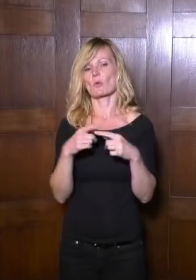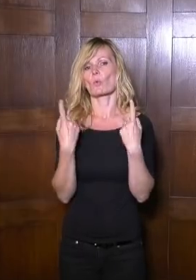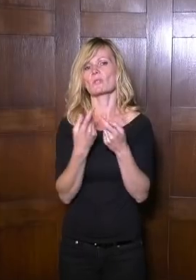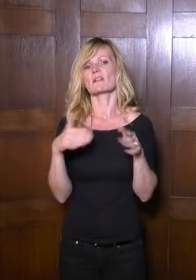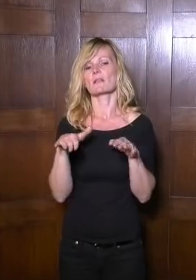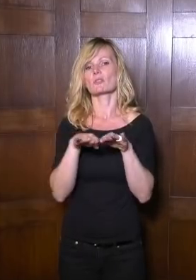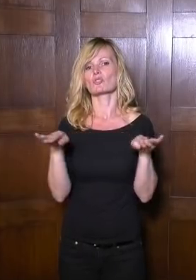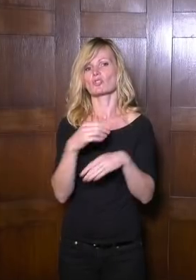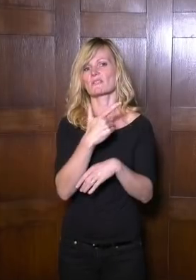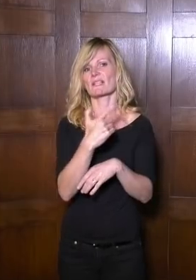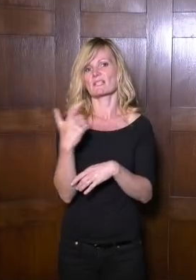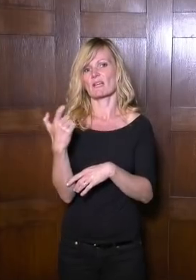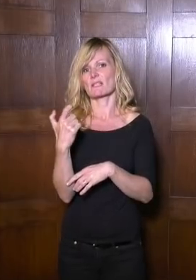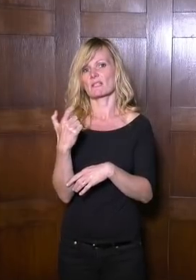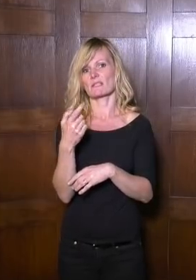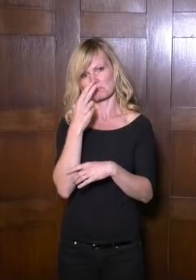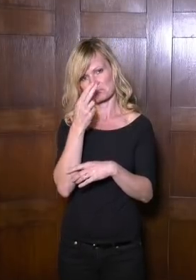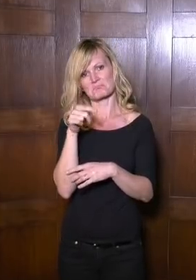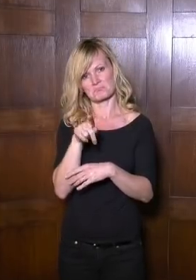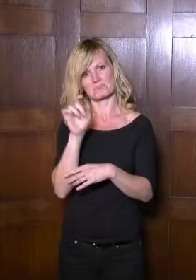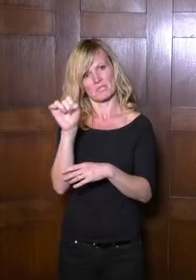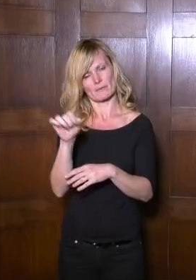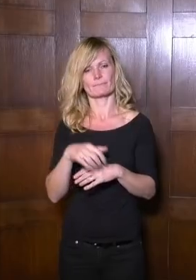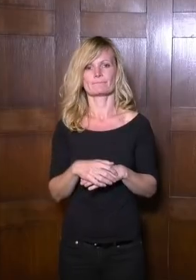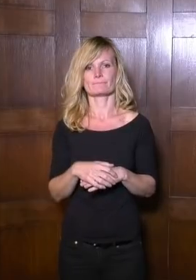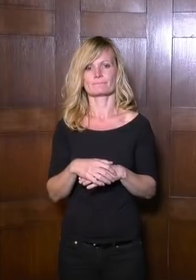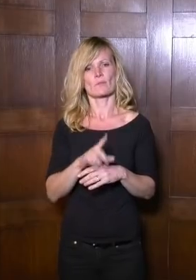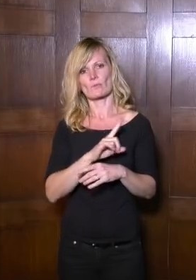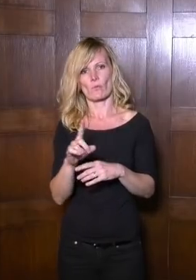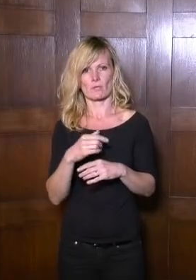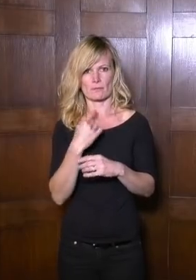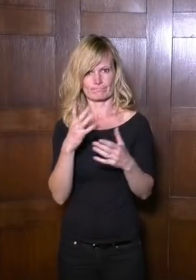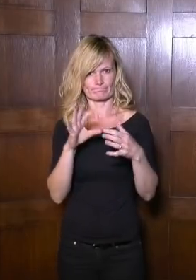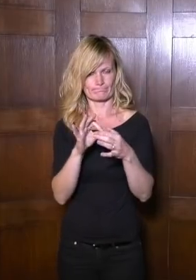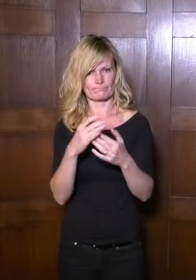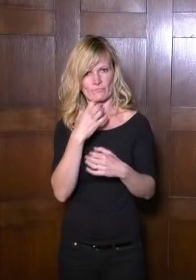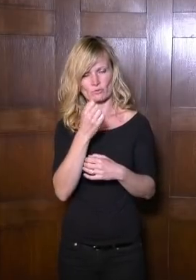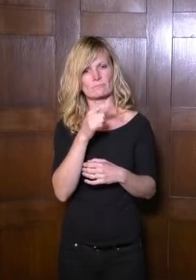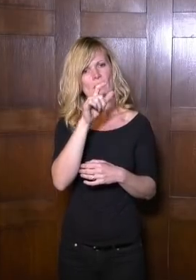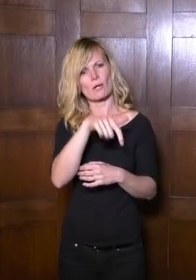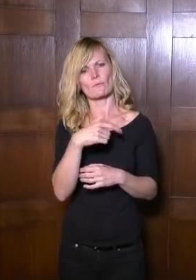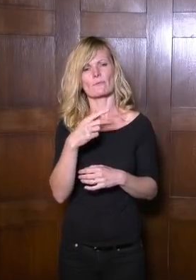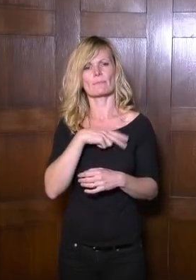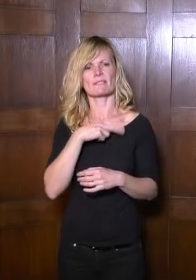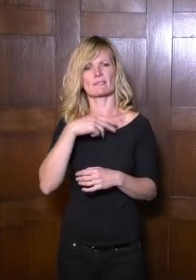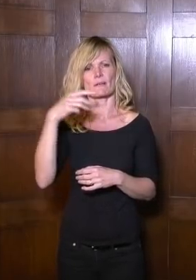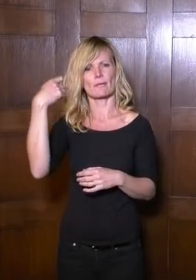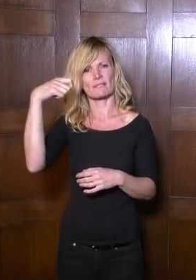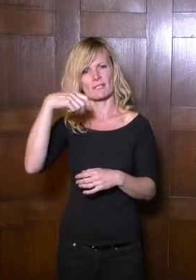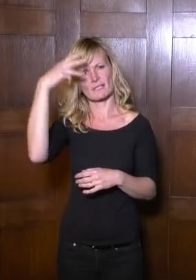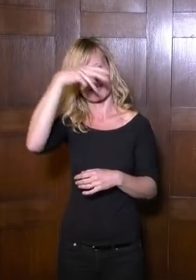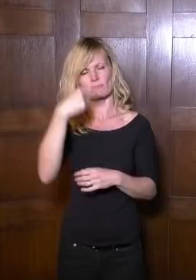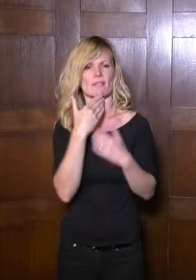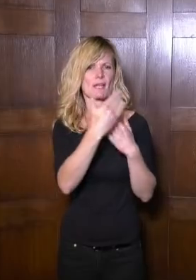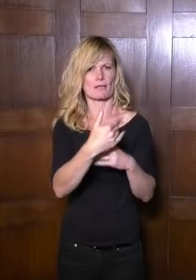Sache kommen. Ich danke dem Herrn Ministerpräsidenten Kretschmer, dass er als einziger Ministerpräsident unseres Landes